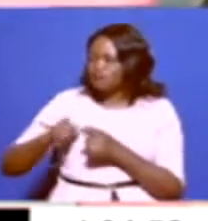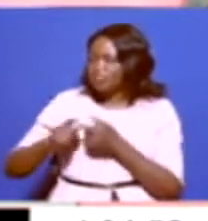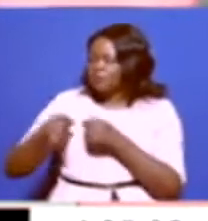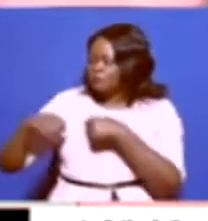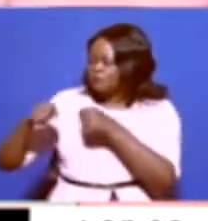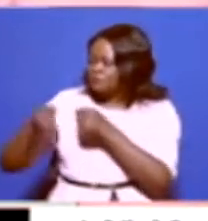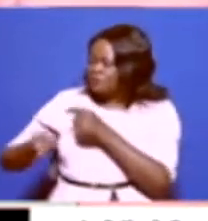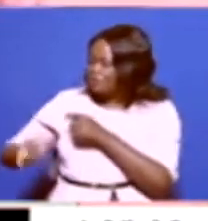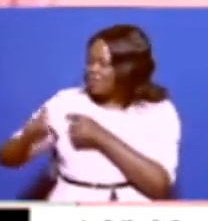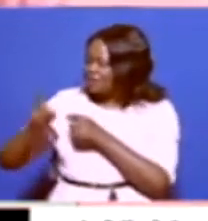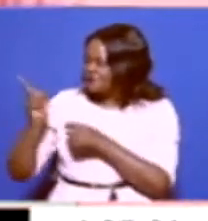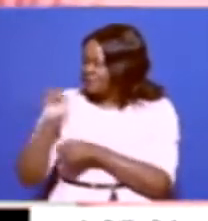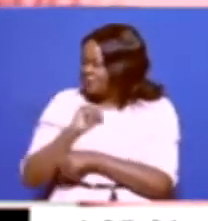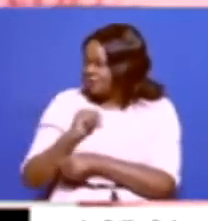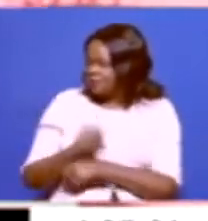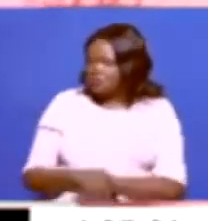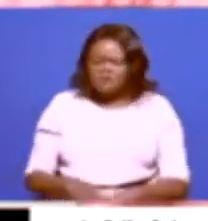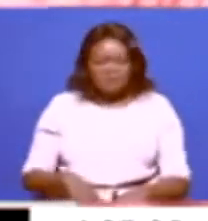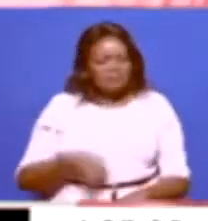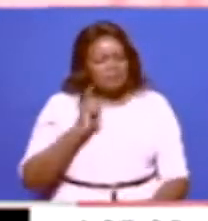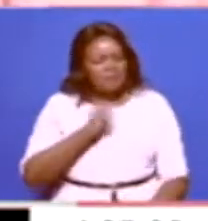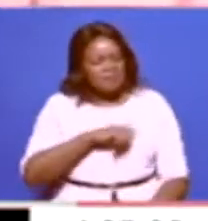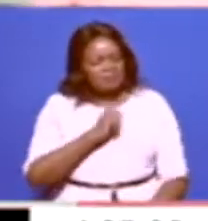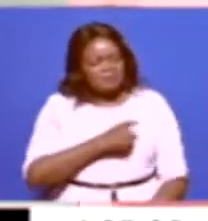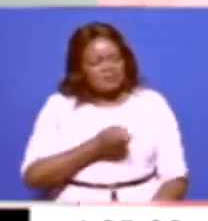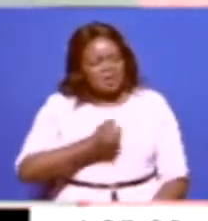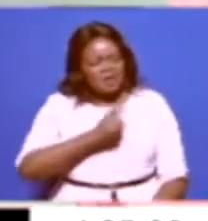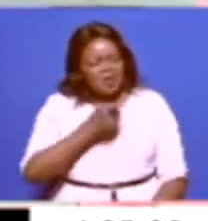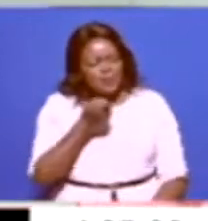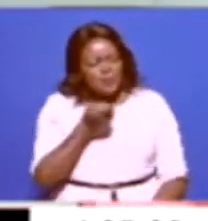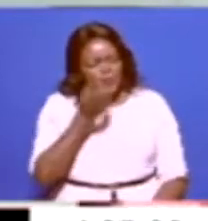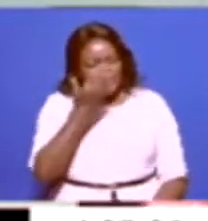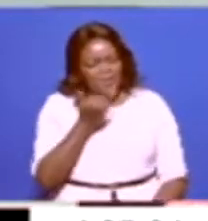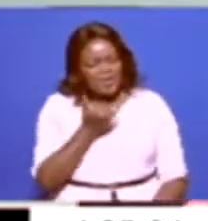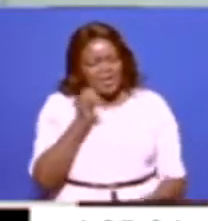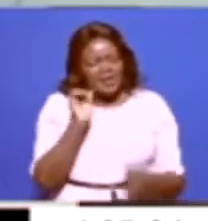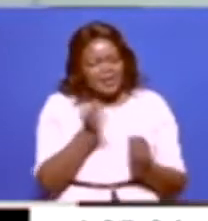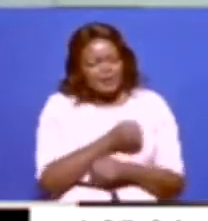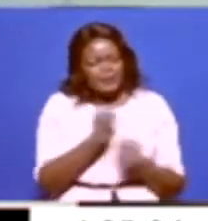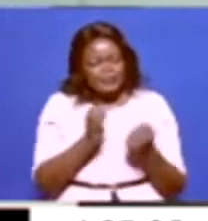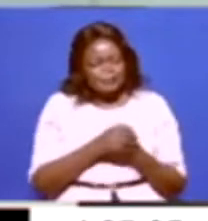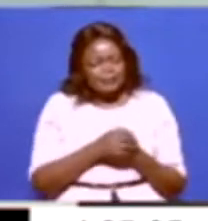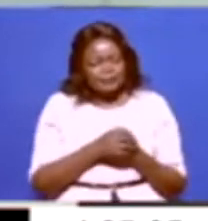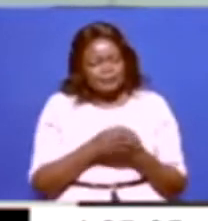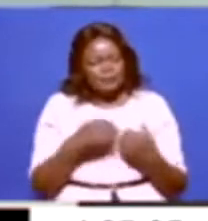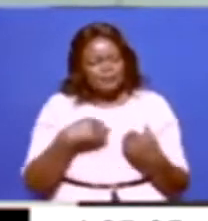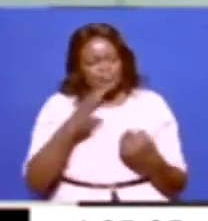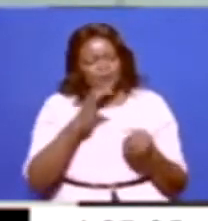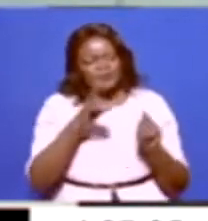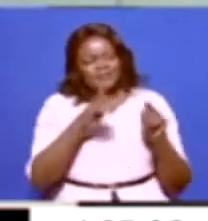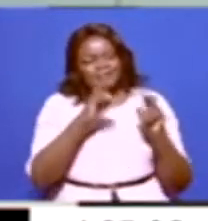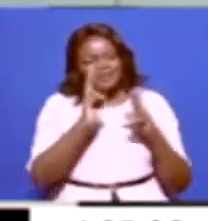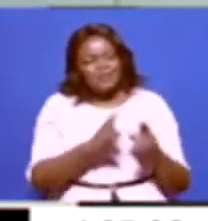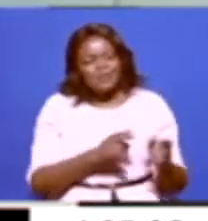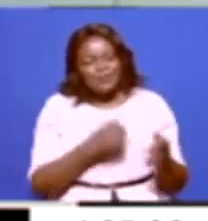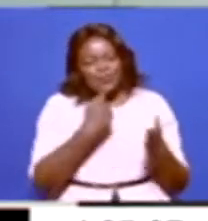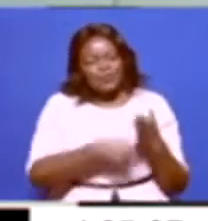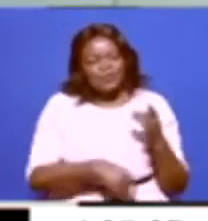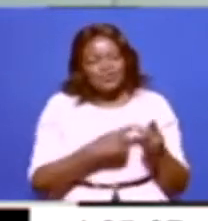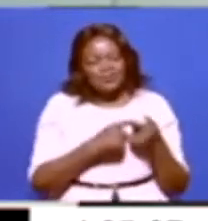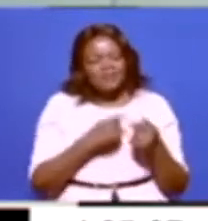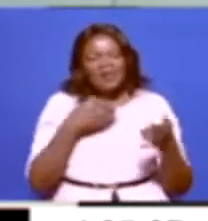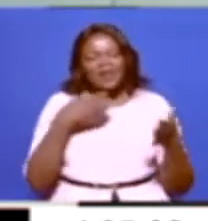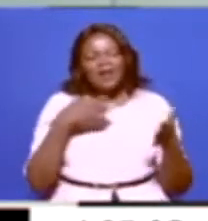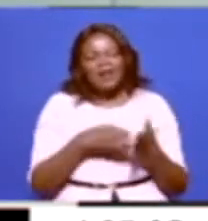mmefanyaje? Lazima tuongeza fare kidogo juu uwezi beba customer na ile bei ya kawaida na ukwame katikati.